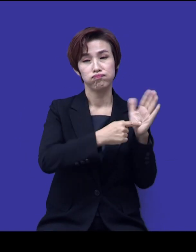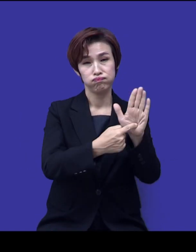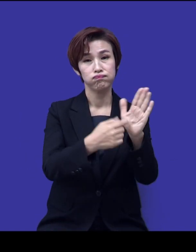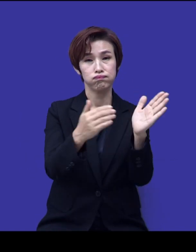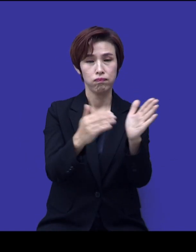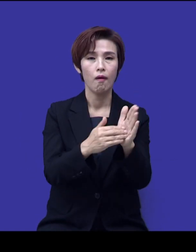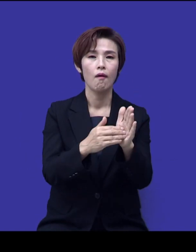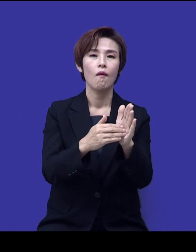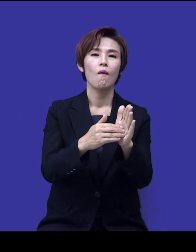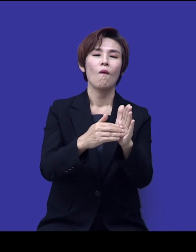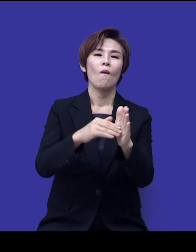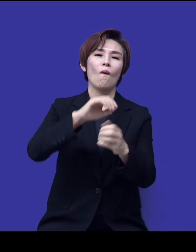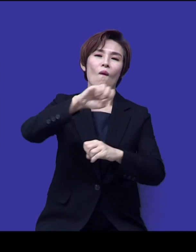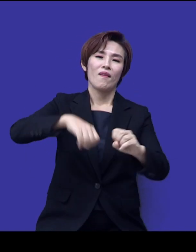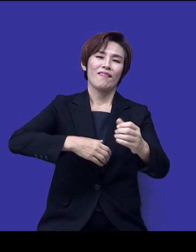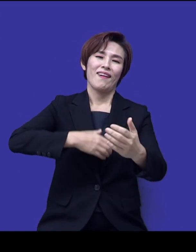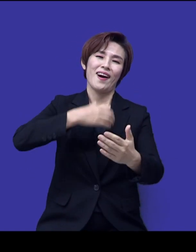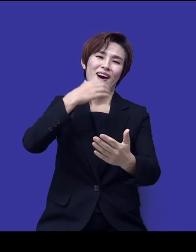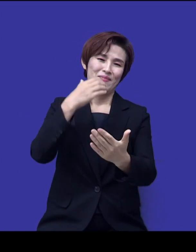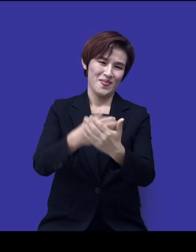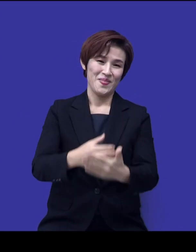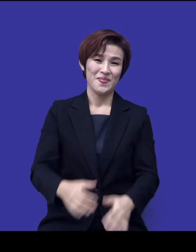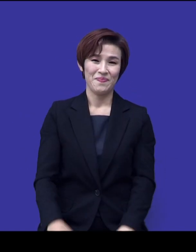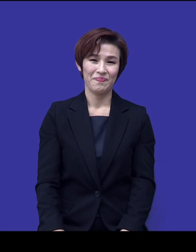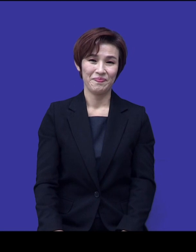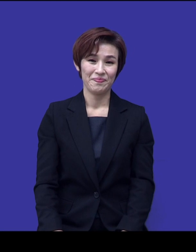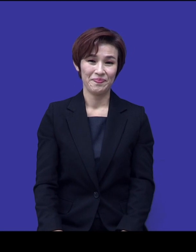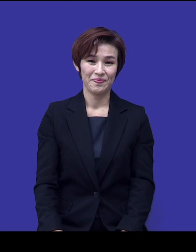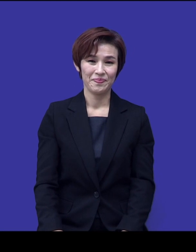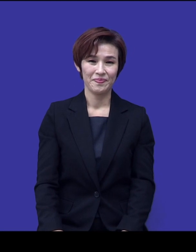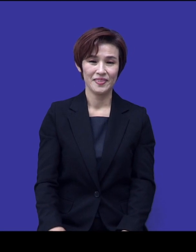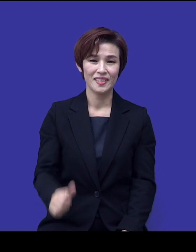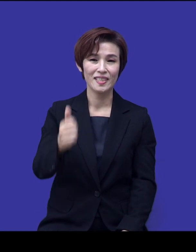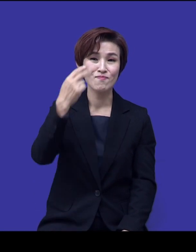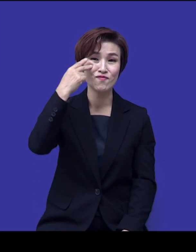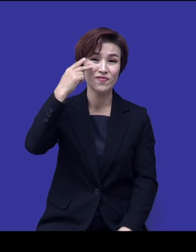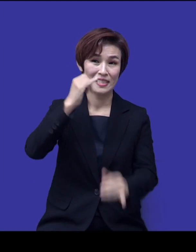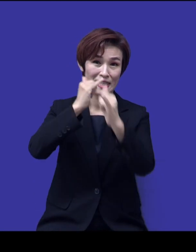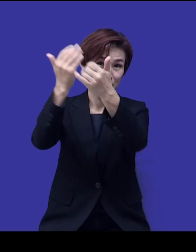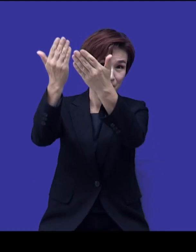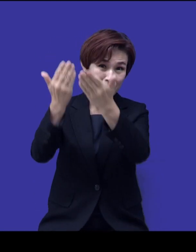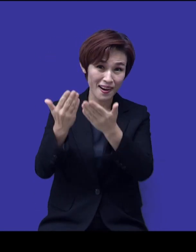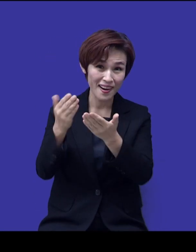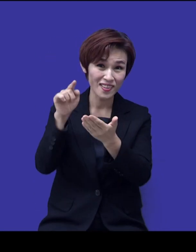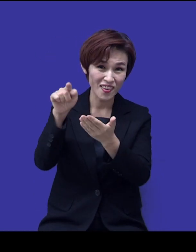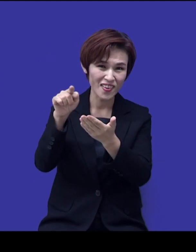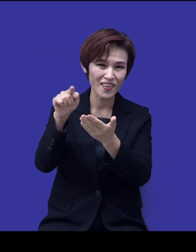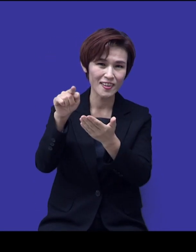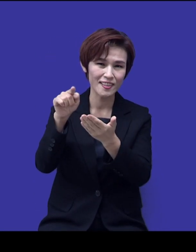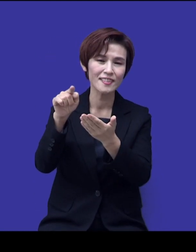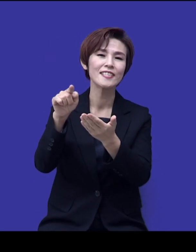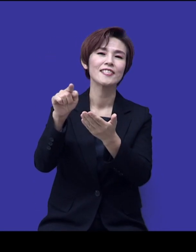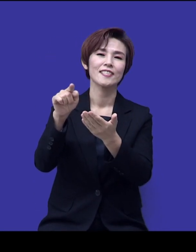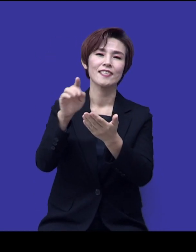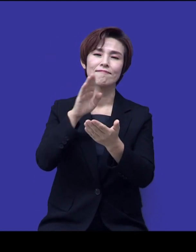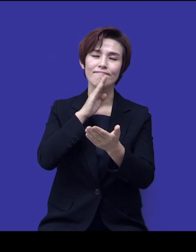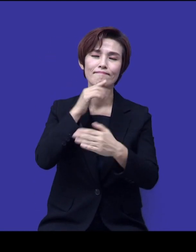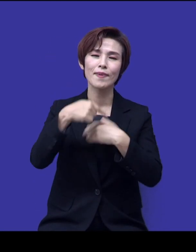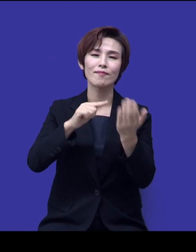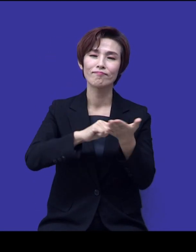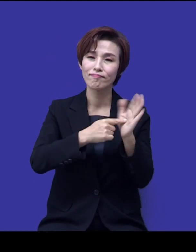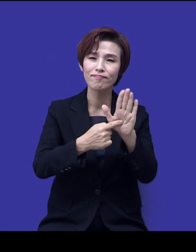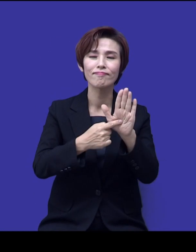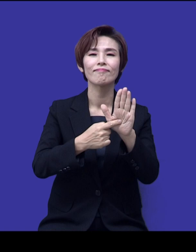네. 그게 감동으로 오더라고요. 아. 그래서 아마 그 휴스턴에서 상 받은 것도 예. 그런 진정성에 먹힌 거 아닌가